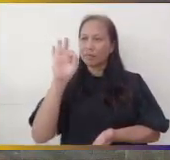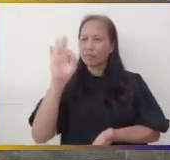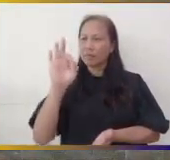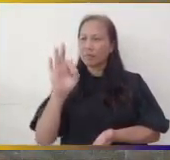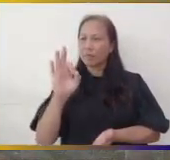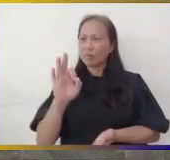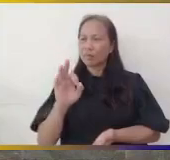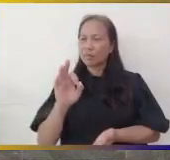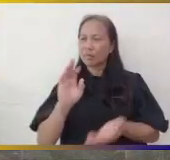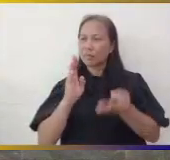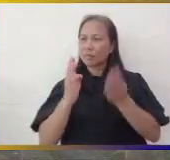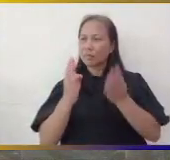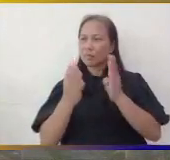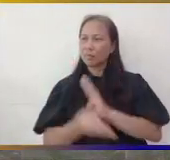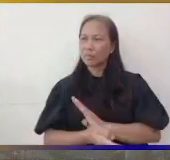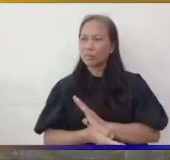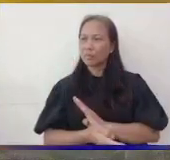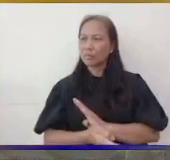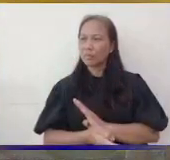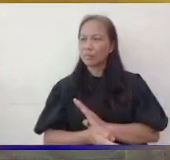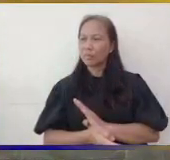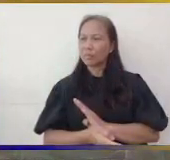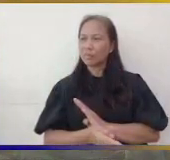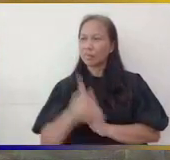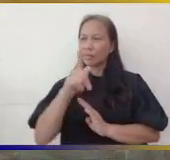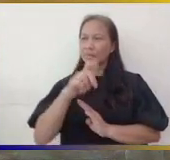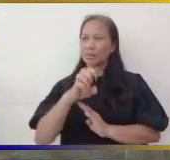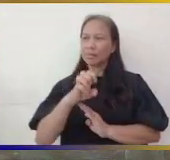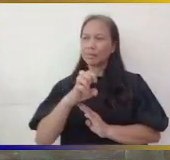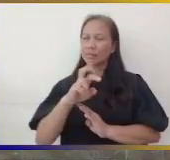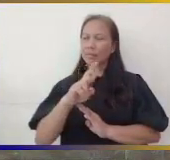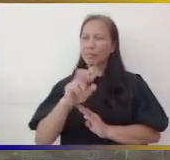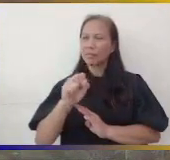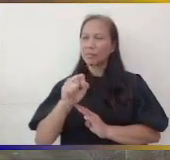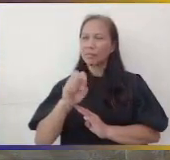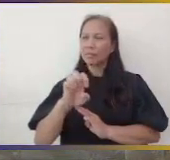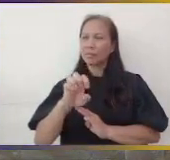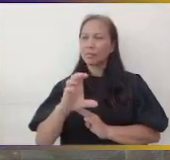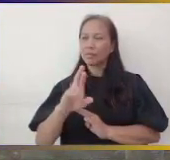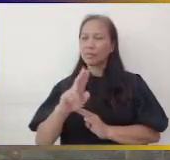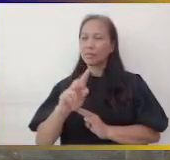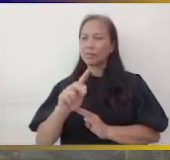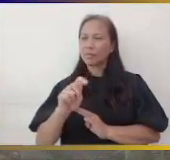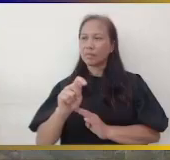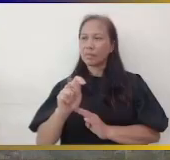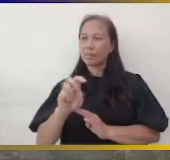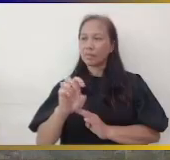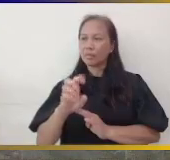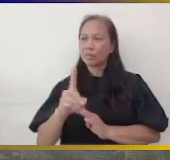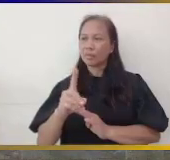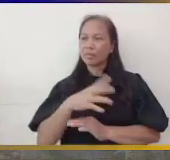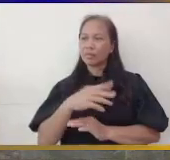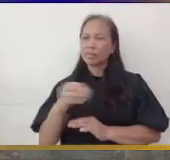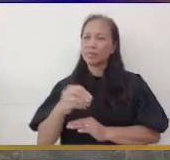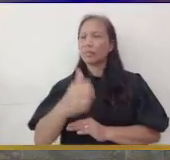po dito sa mga lw lards po na ito sila po ulit ay nagkalat okay na paghiwa-hiwalayin